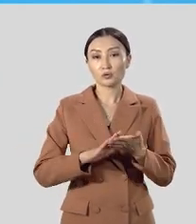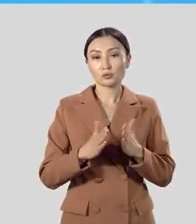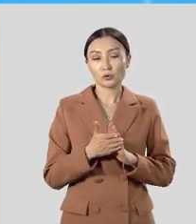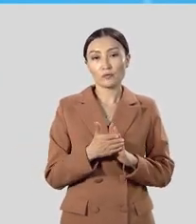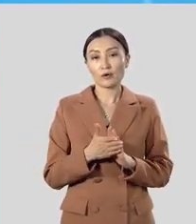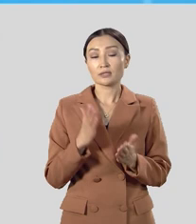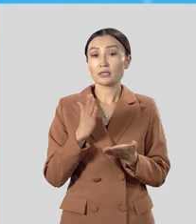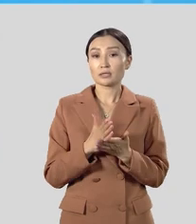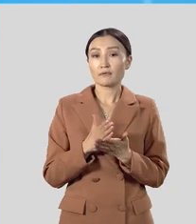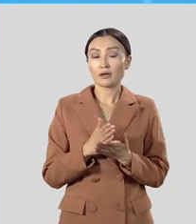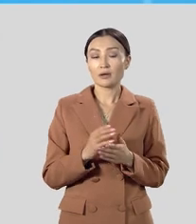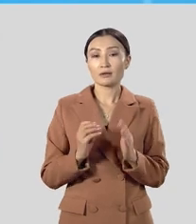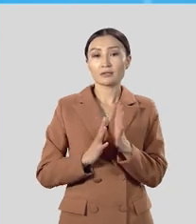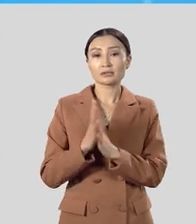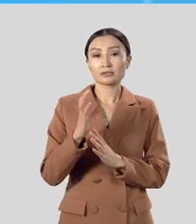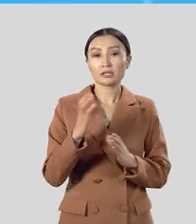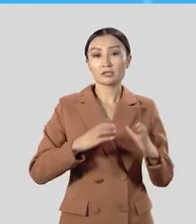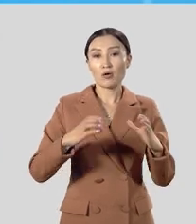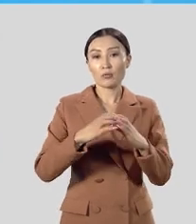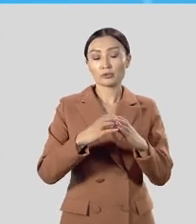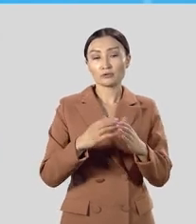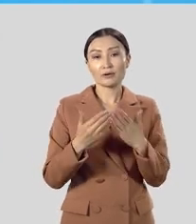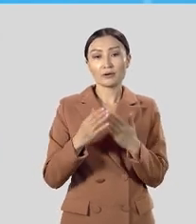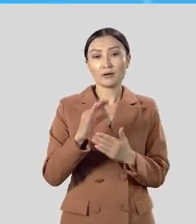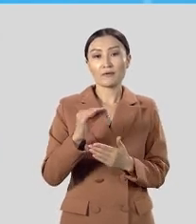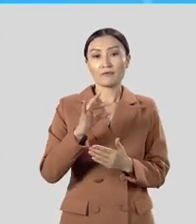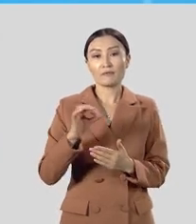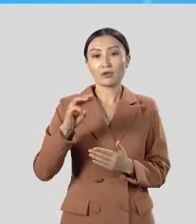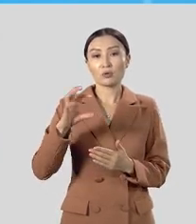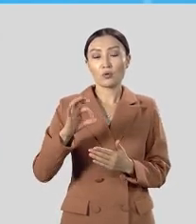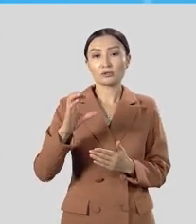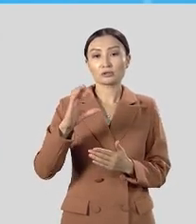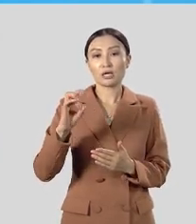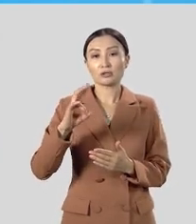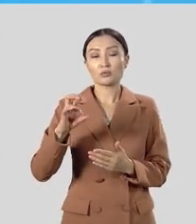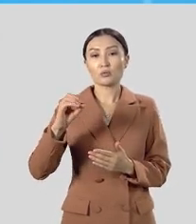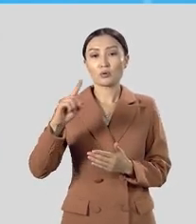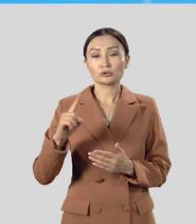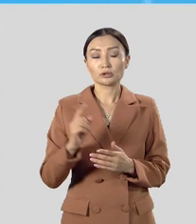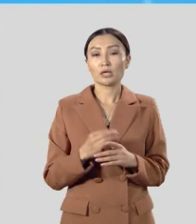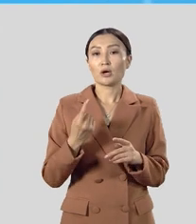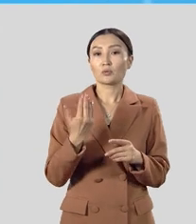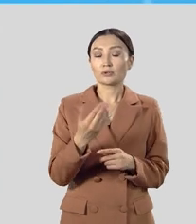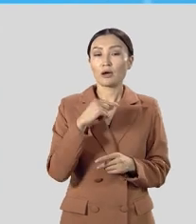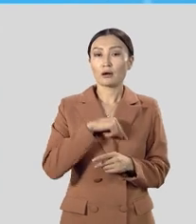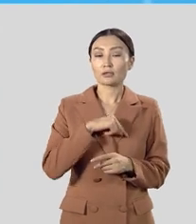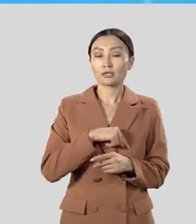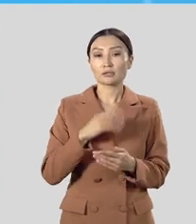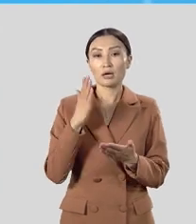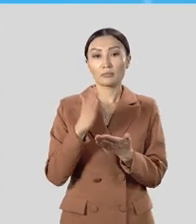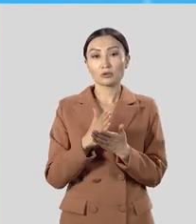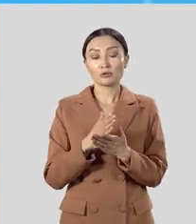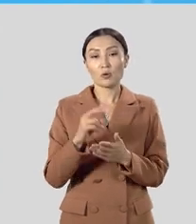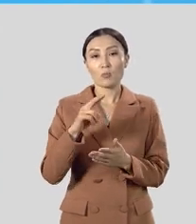условиях, составляют растительные сообщества или фитоценозы. Для каждого сообщества характерны